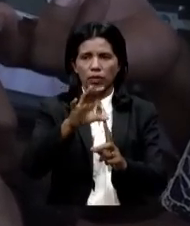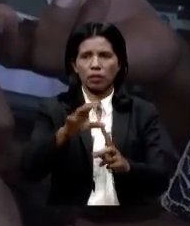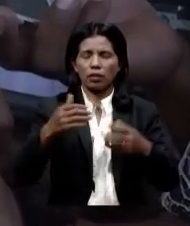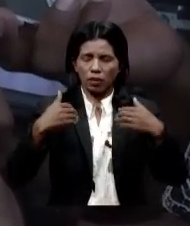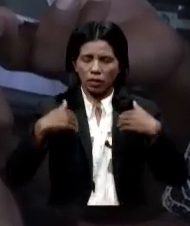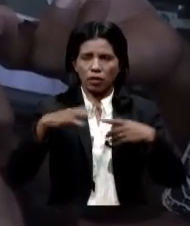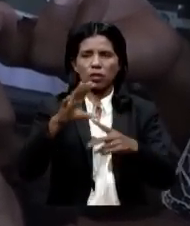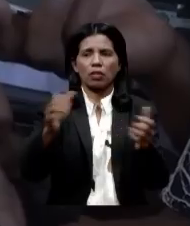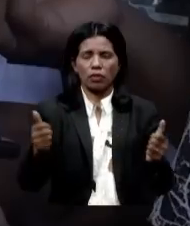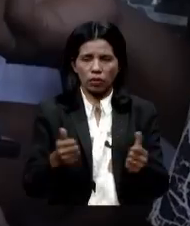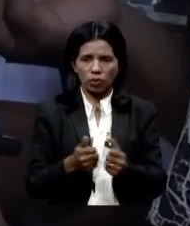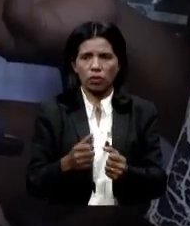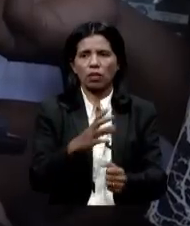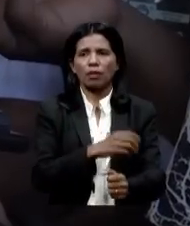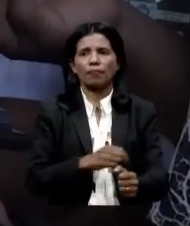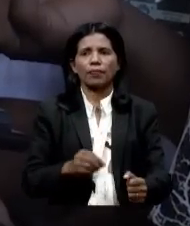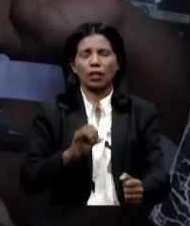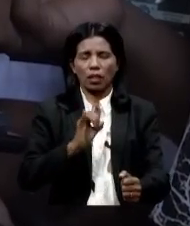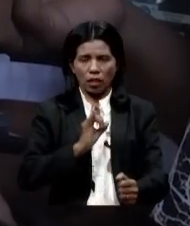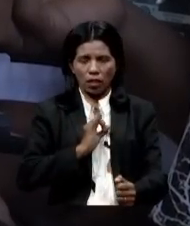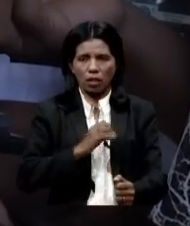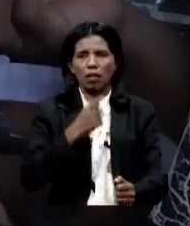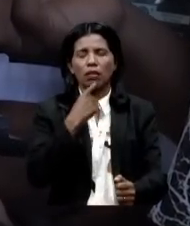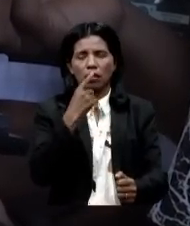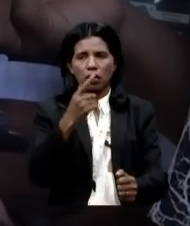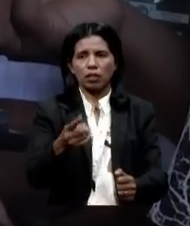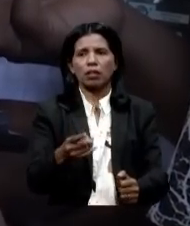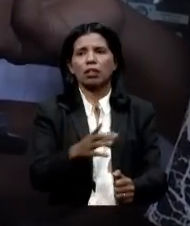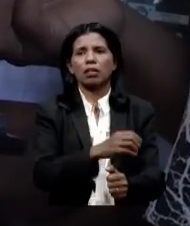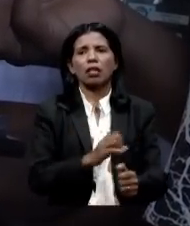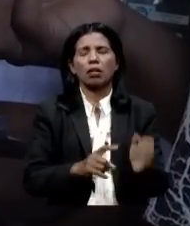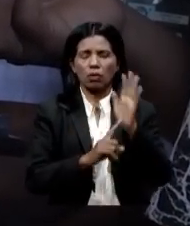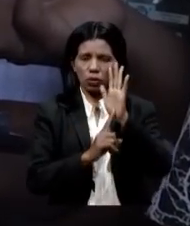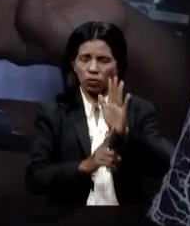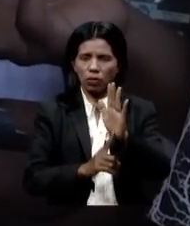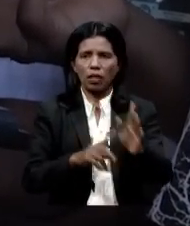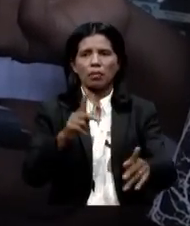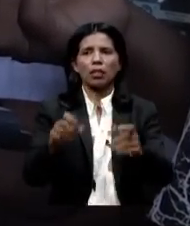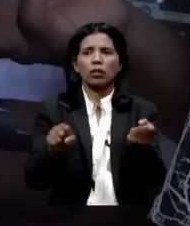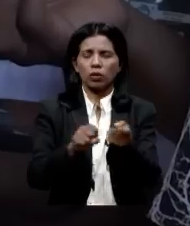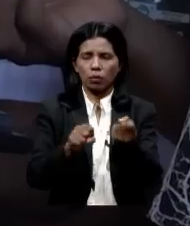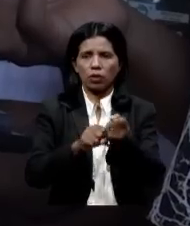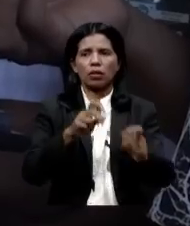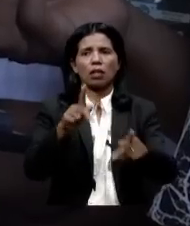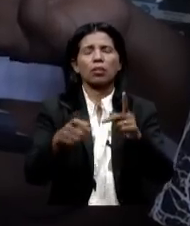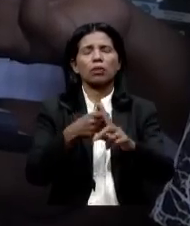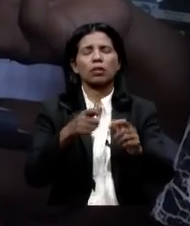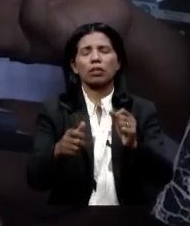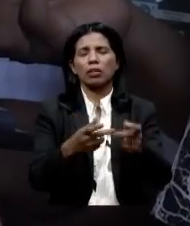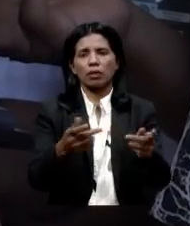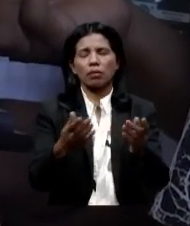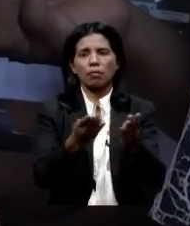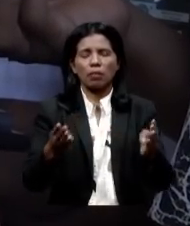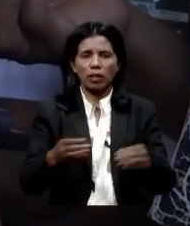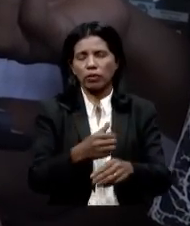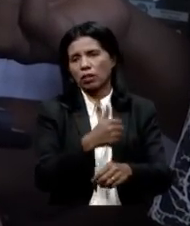sedi suko mayona para hodi anta hau se indika autor principal sir nebema suporta ema usi baru selu mai halu krimi